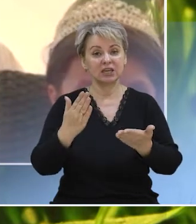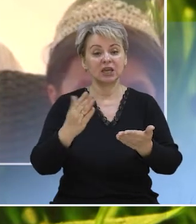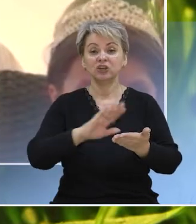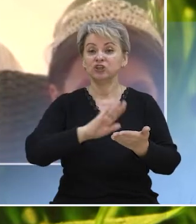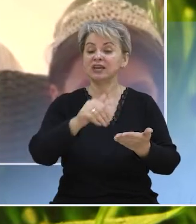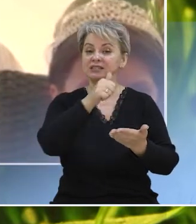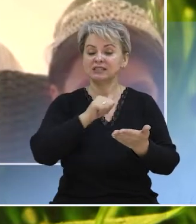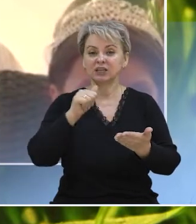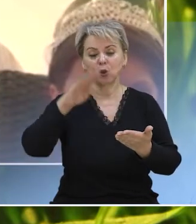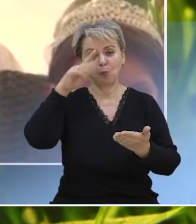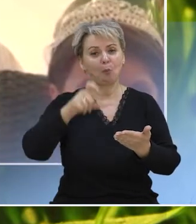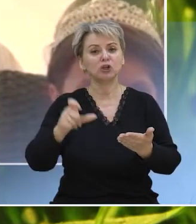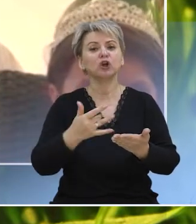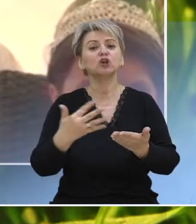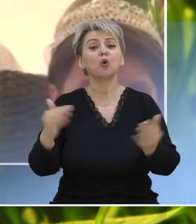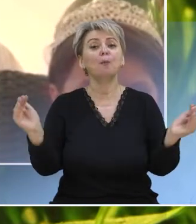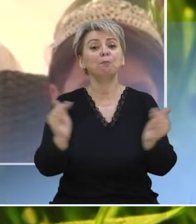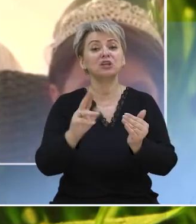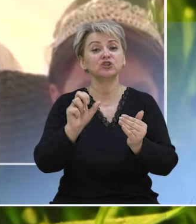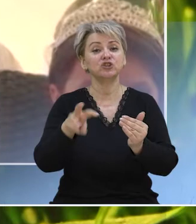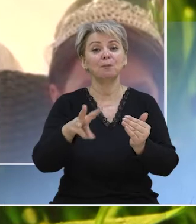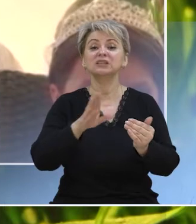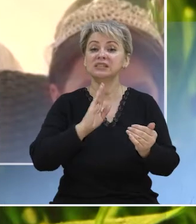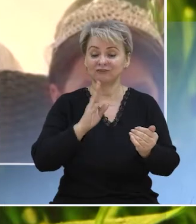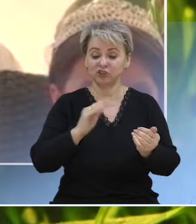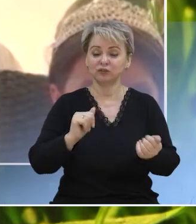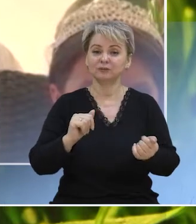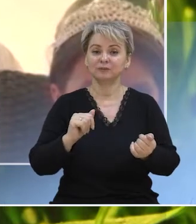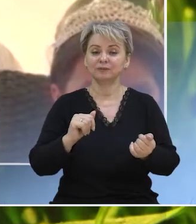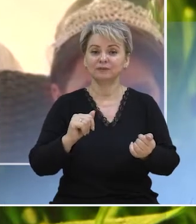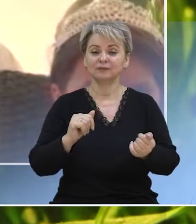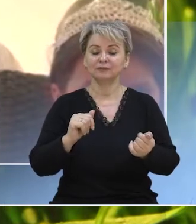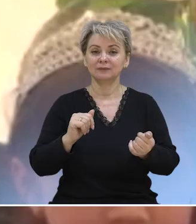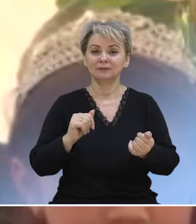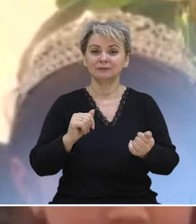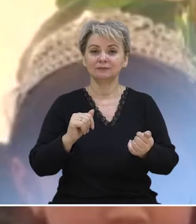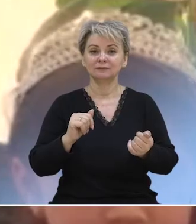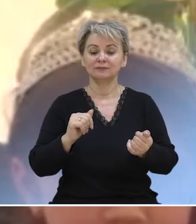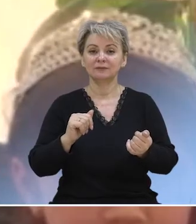если не секрет, все-таки мальчиков насколько меньше, чем девочек?